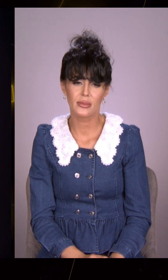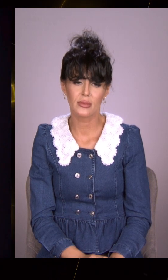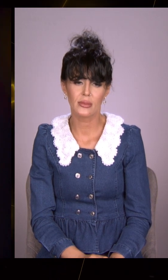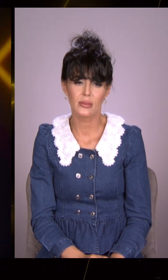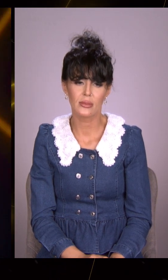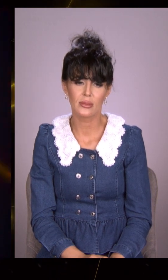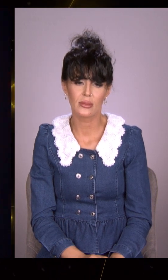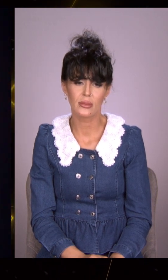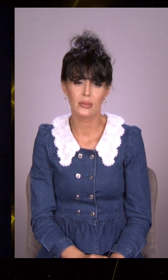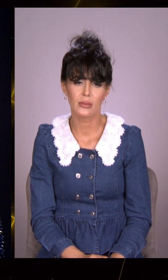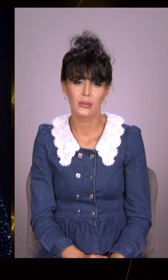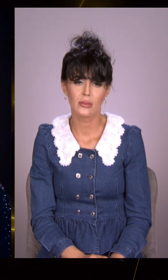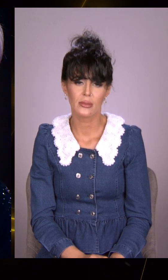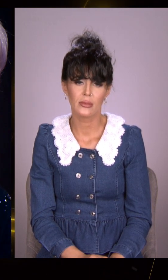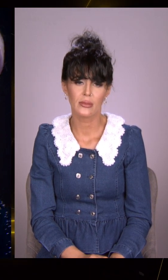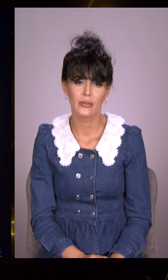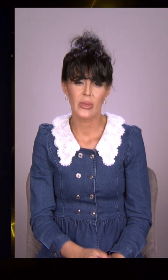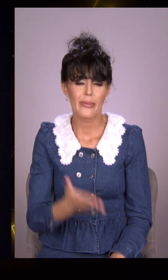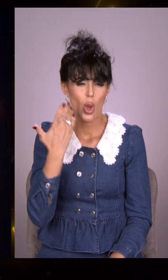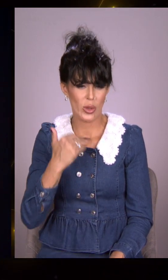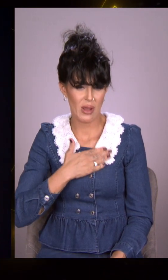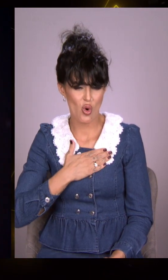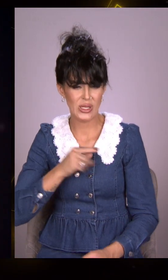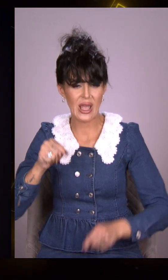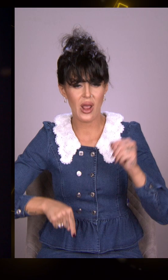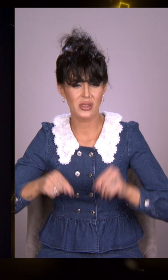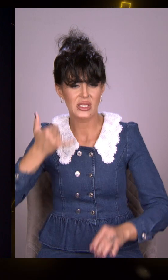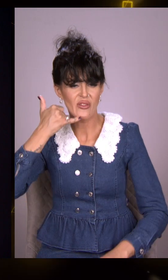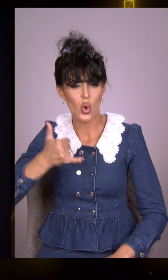Коли мені наша секретар позвонила, каже, Люба,